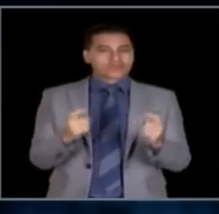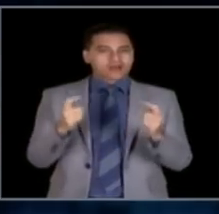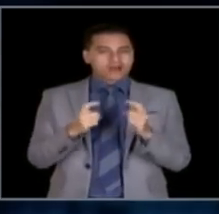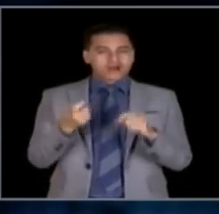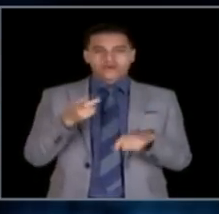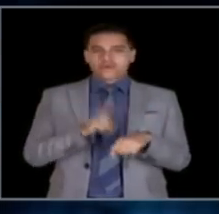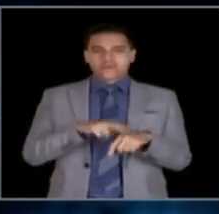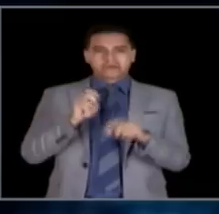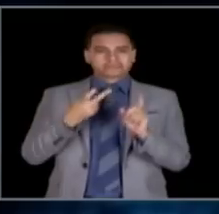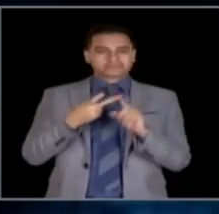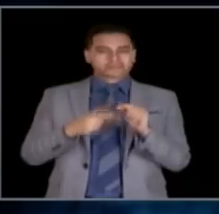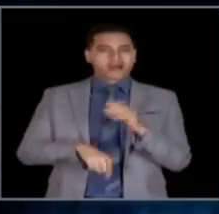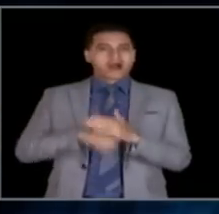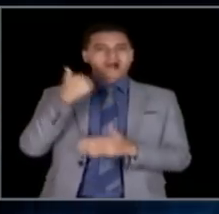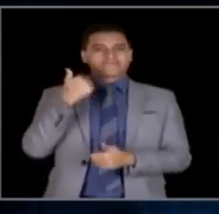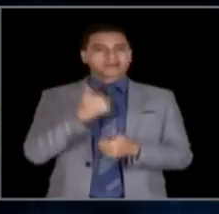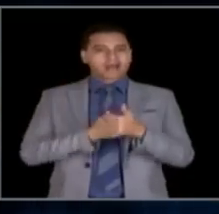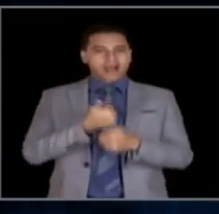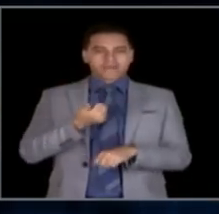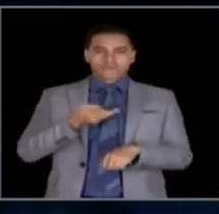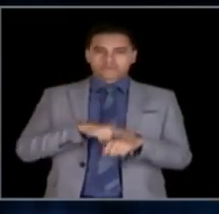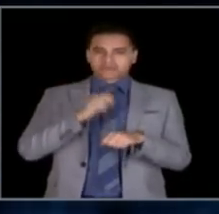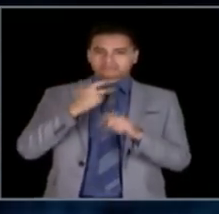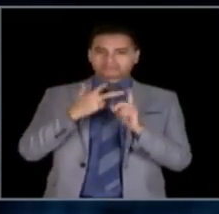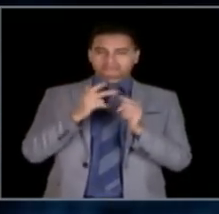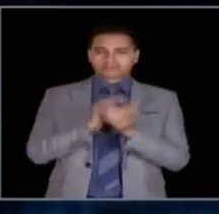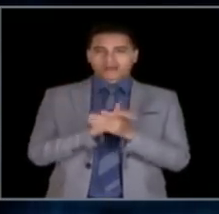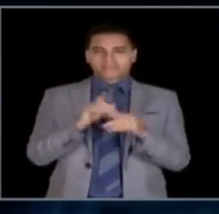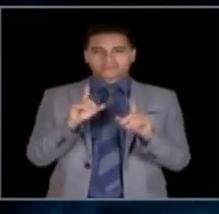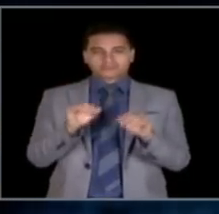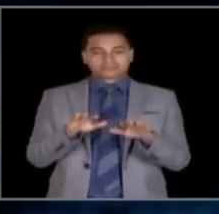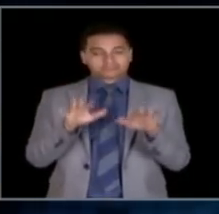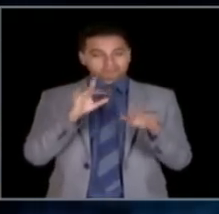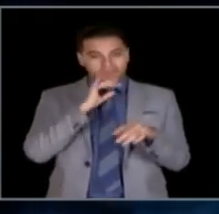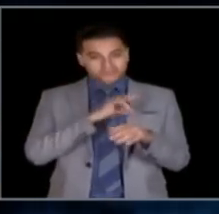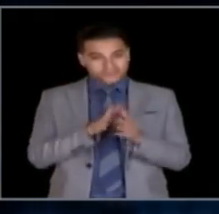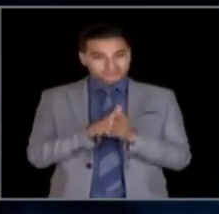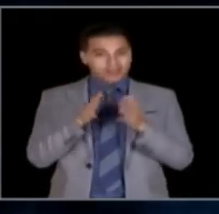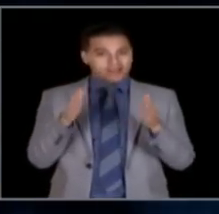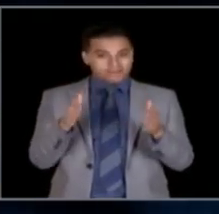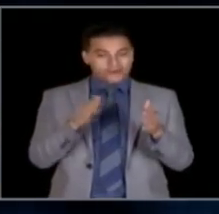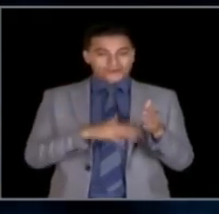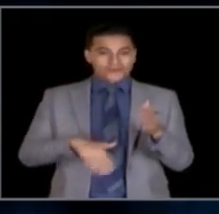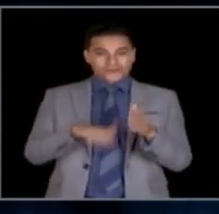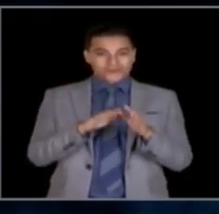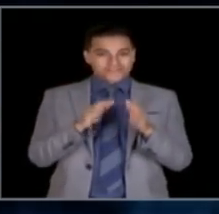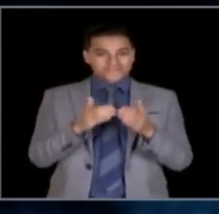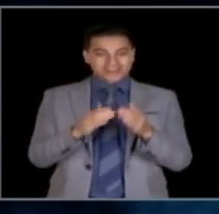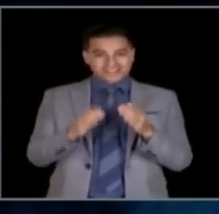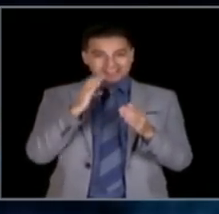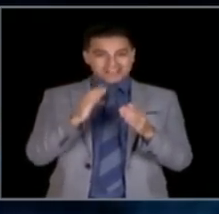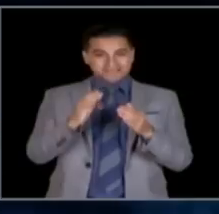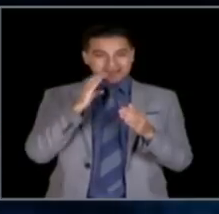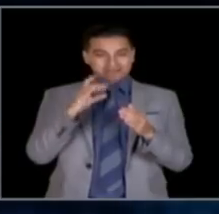اللي هيحصل على لقب افضل لاعب؟ ومين هو الصاحب المثالي؟ اما المكسب الاكبر ان كل